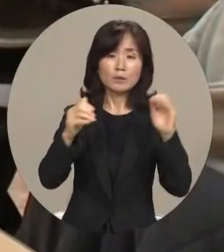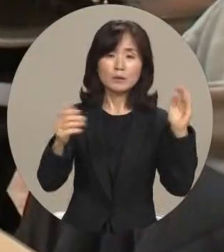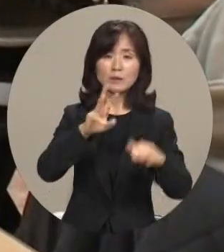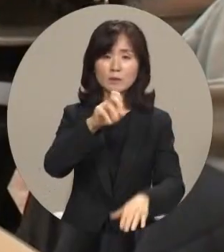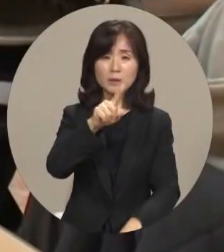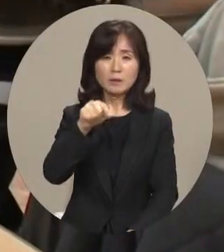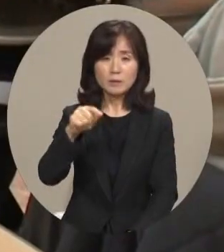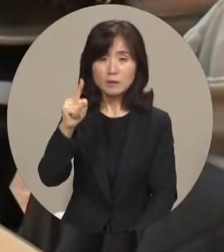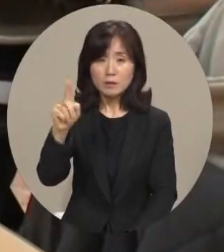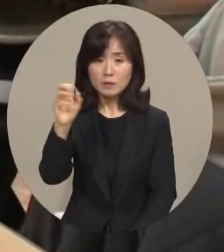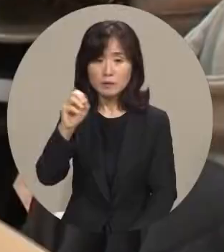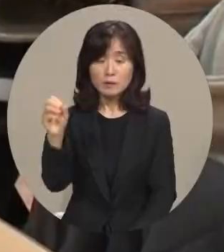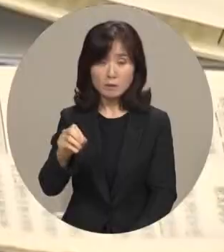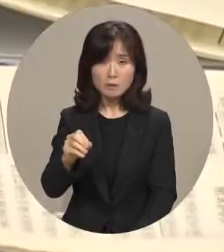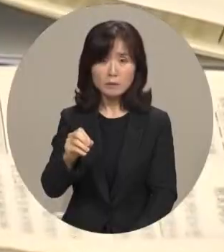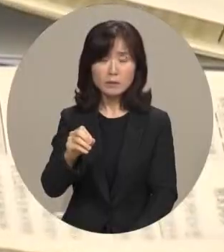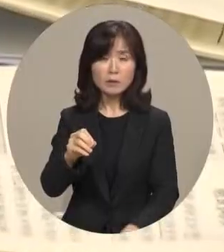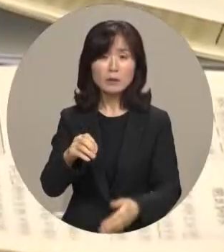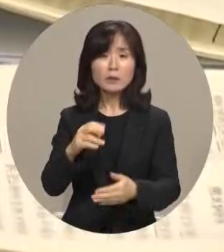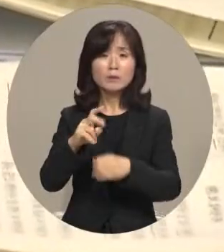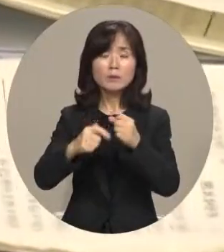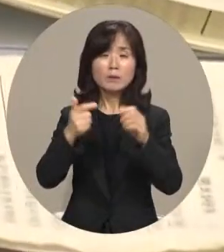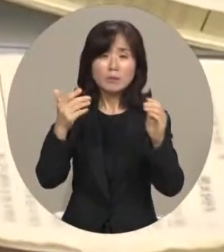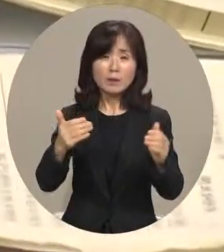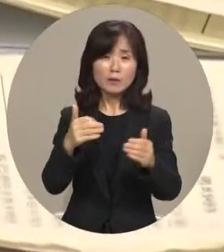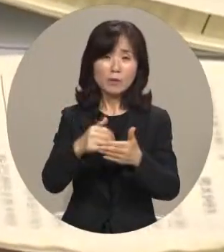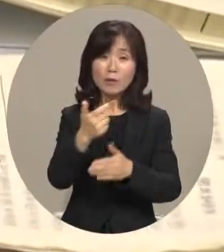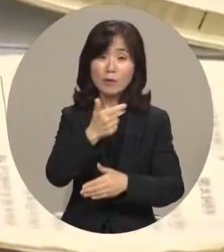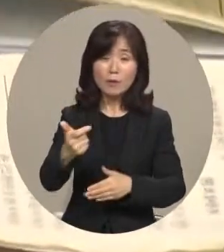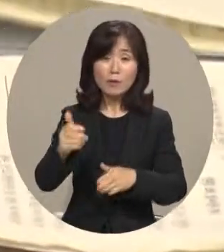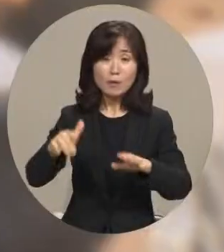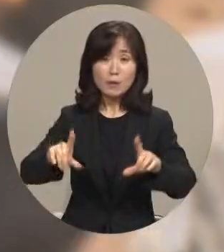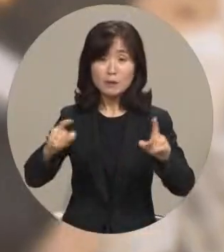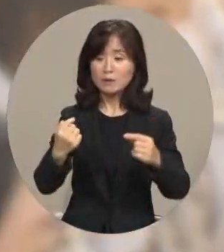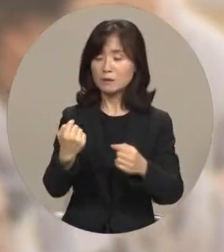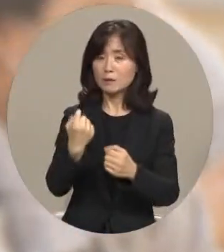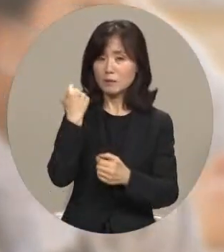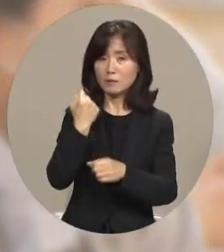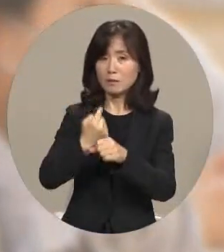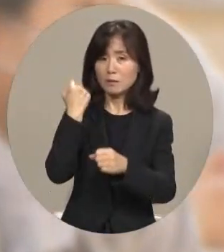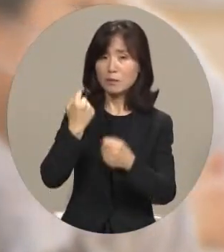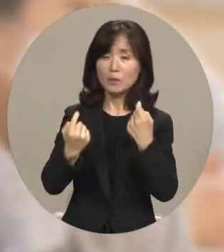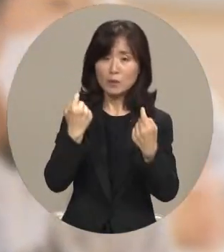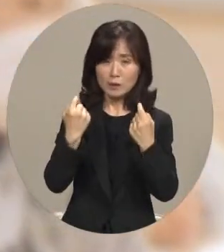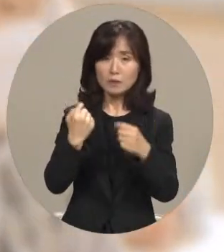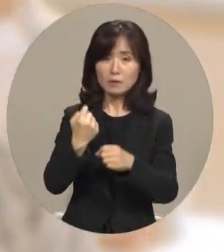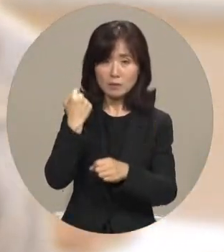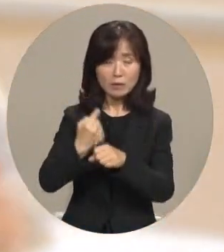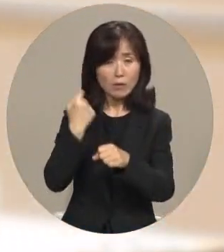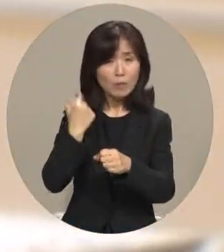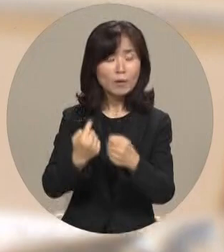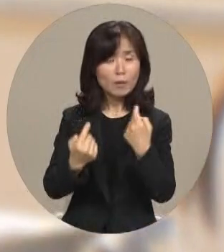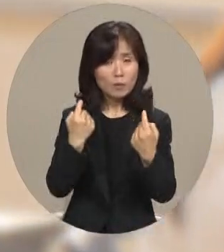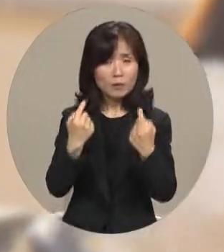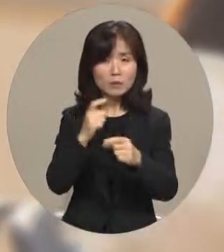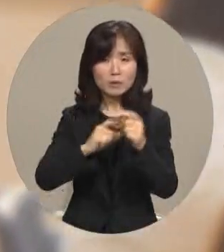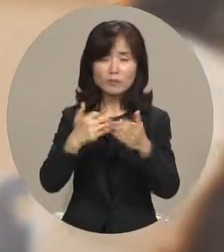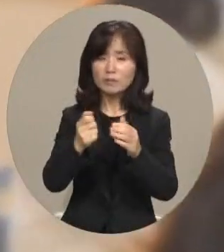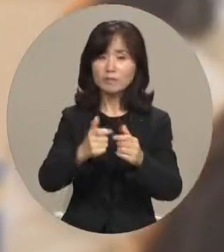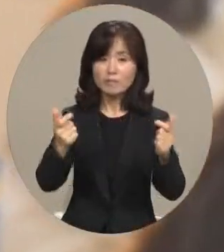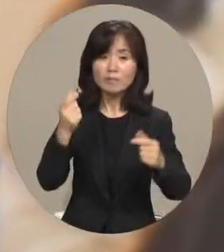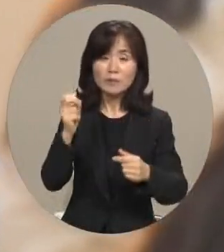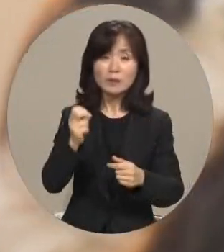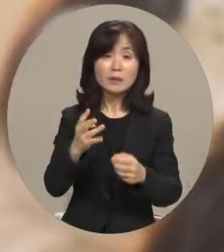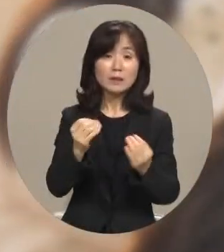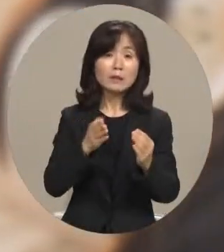26년만에 가장 높았는데 특히 올해 수능은이를 넘길 가능성도 점쳐지고 있습니다 이과지망 수험생의